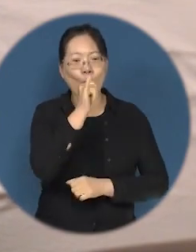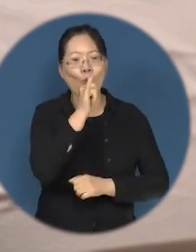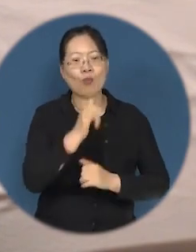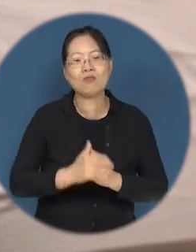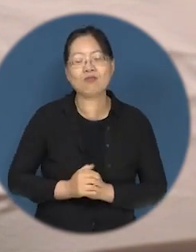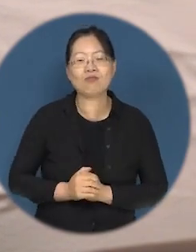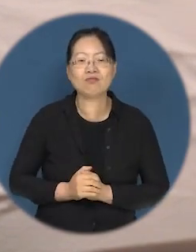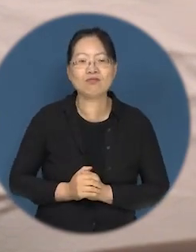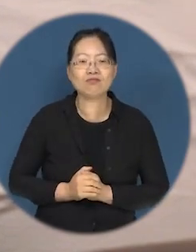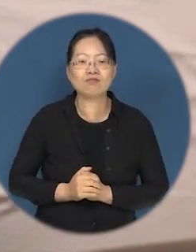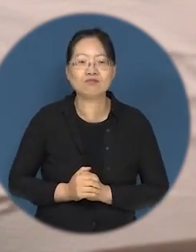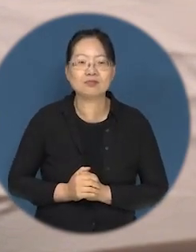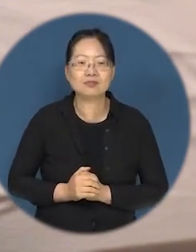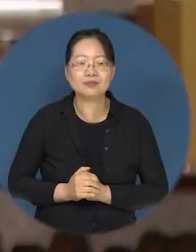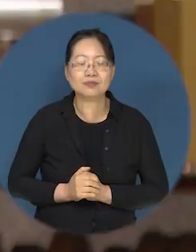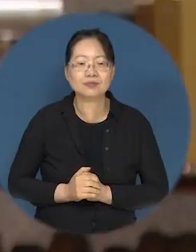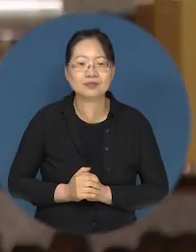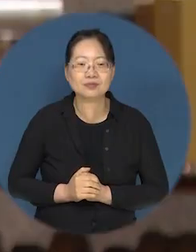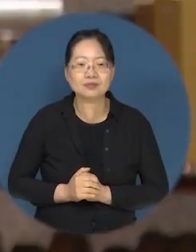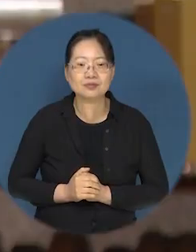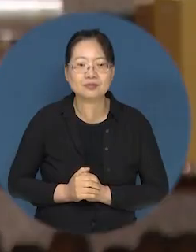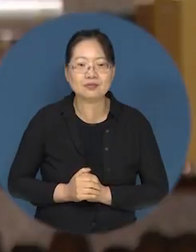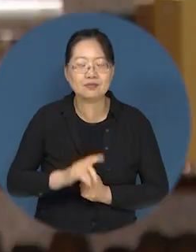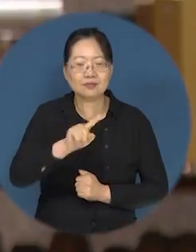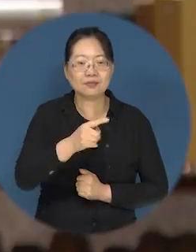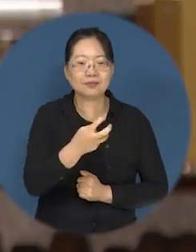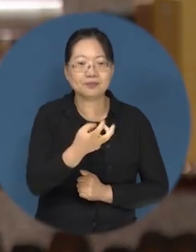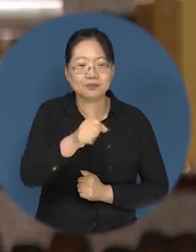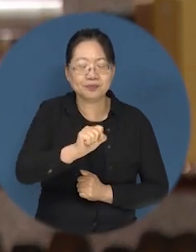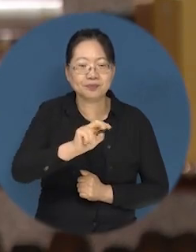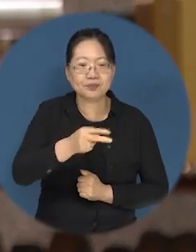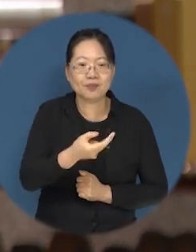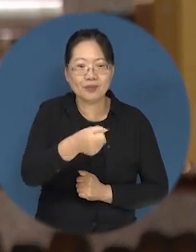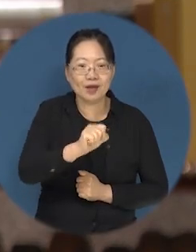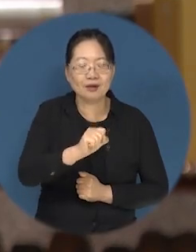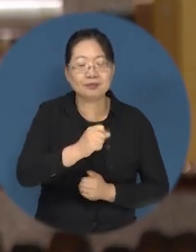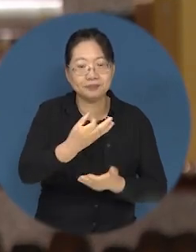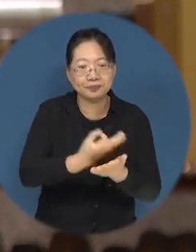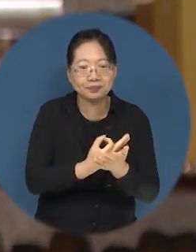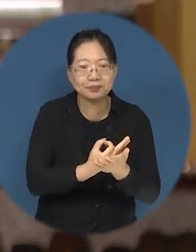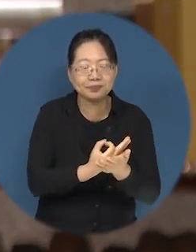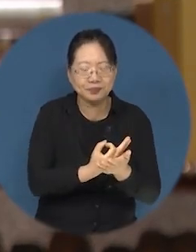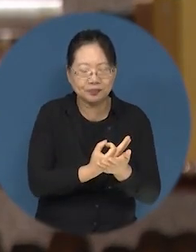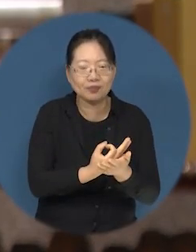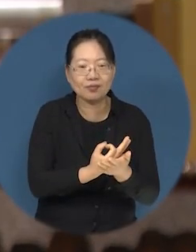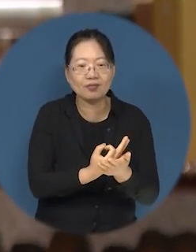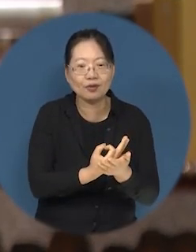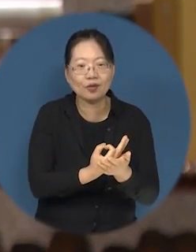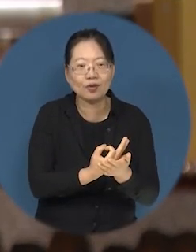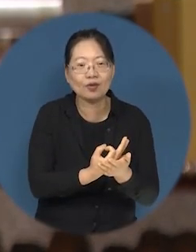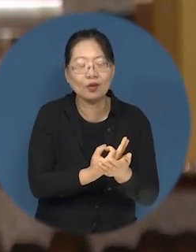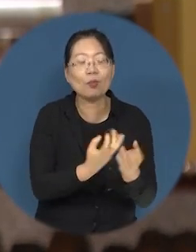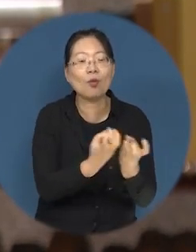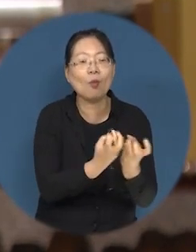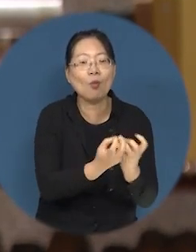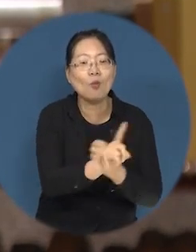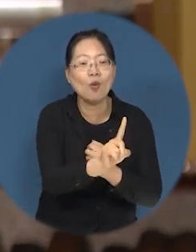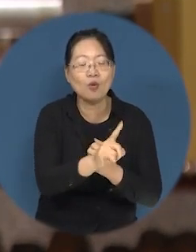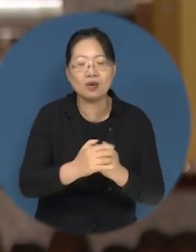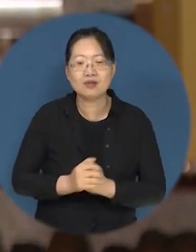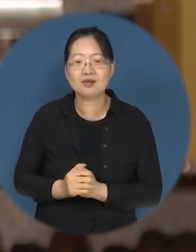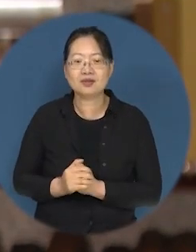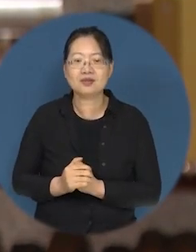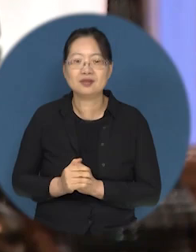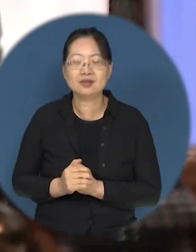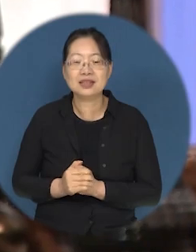예. 그래요. 예. 아니 130억, 200억 가까운 매출을 뭘로 올립니까? 베어베터가